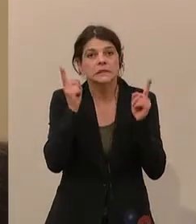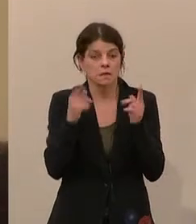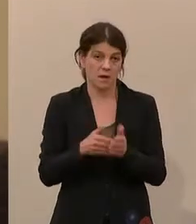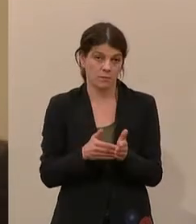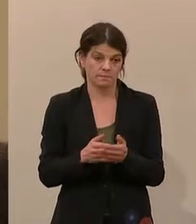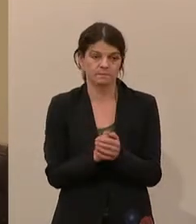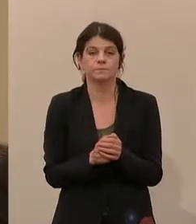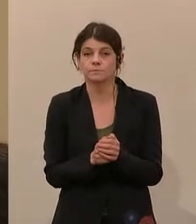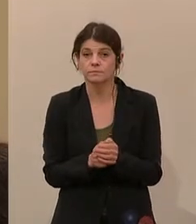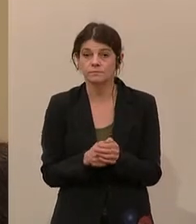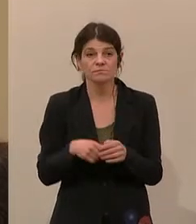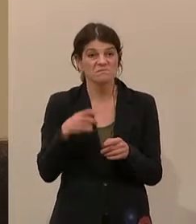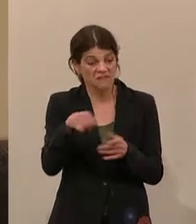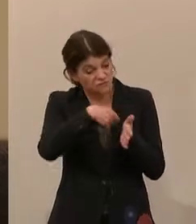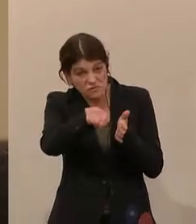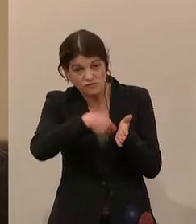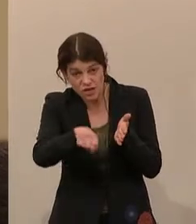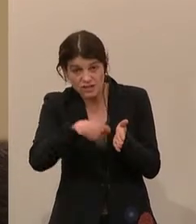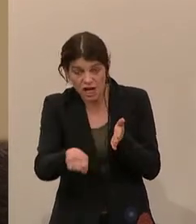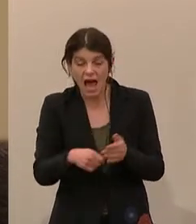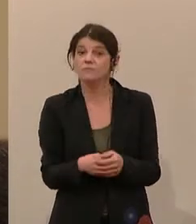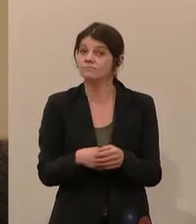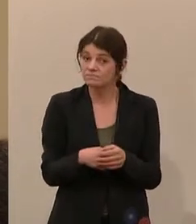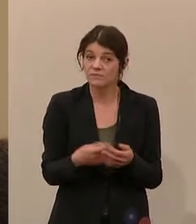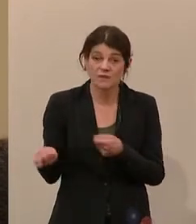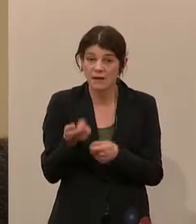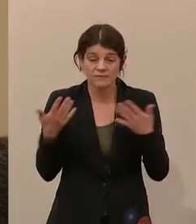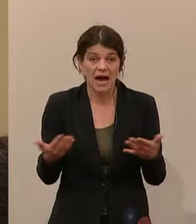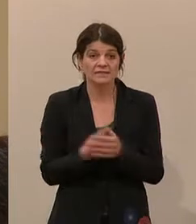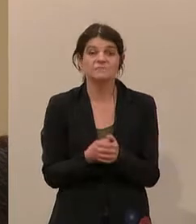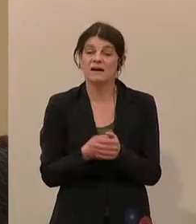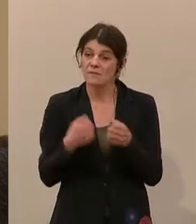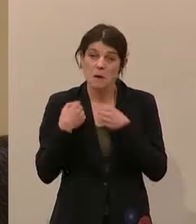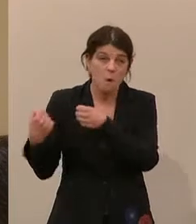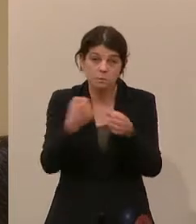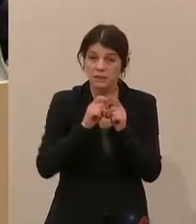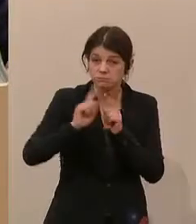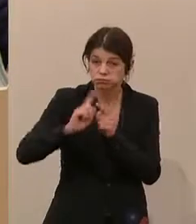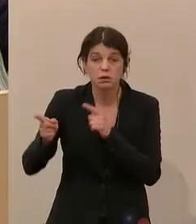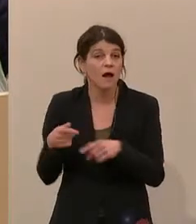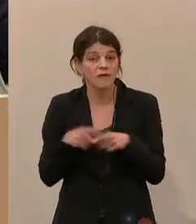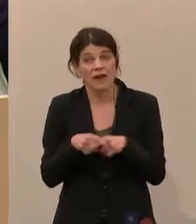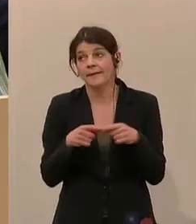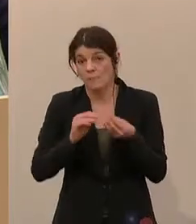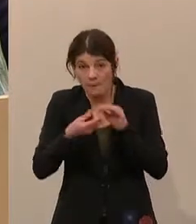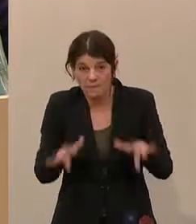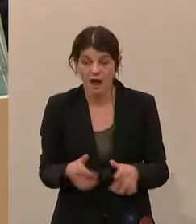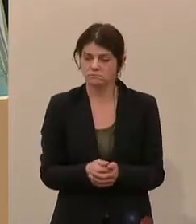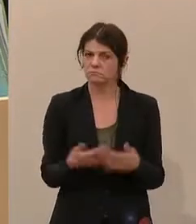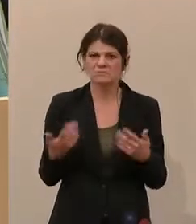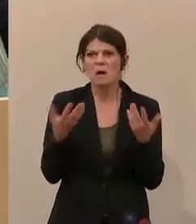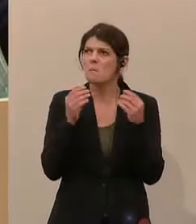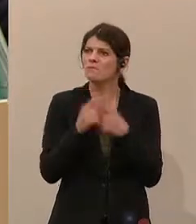brauchen. Die Kürzungen fördern auch Mobilitätsarmut. Was meine ich damit?